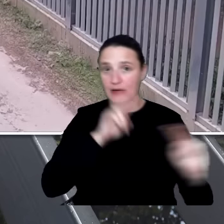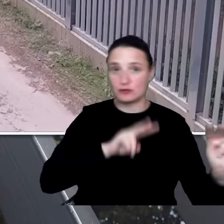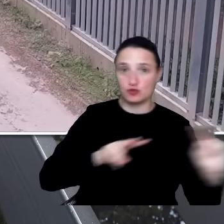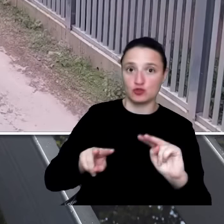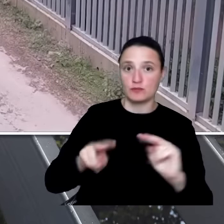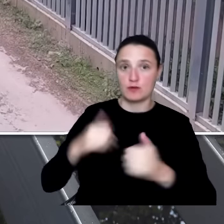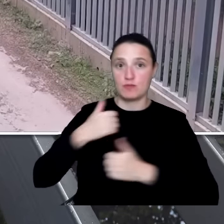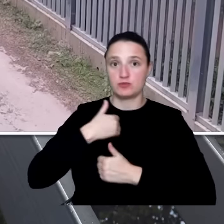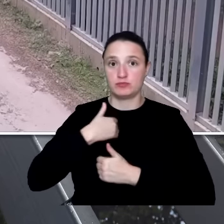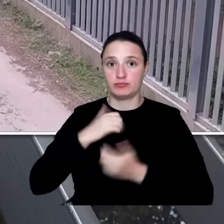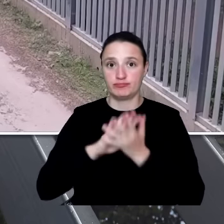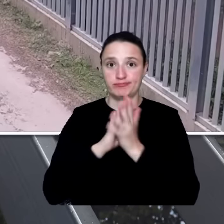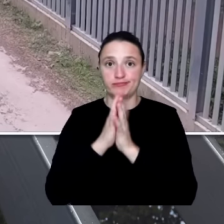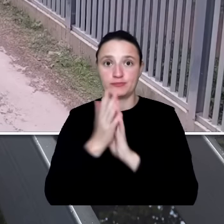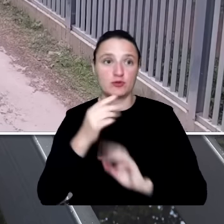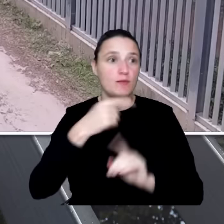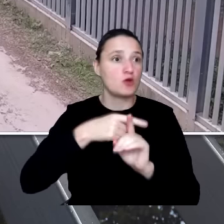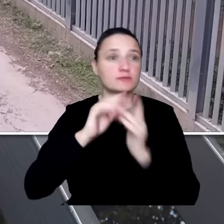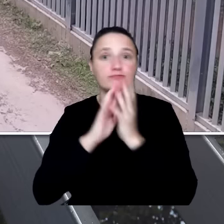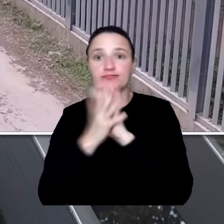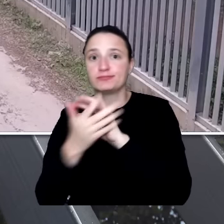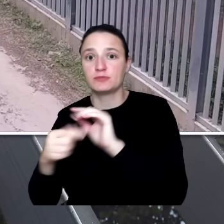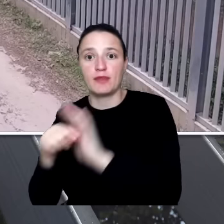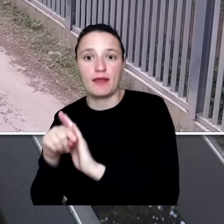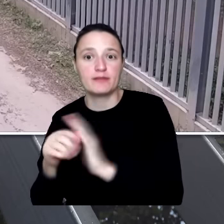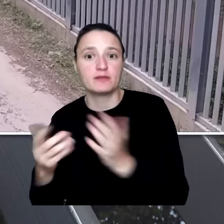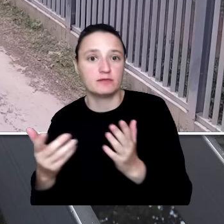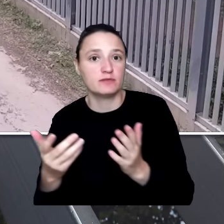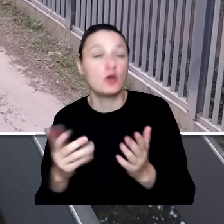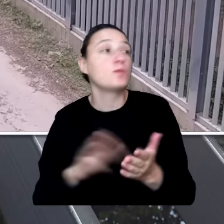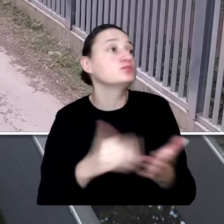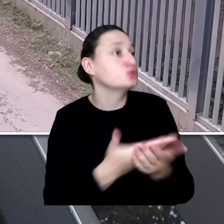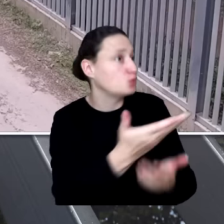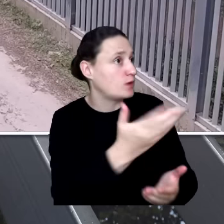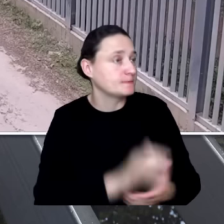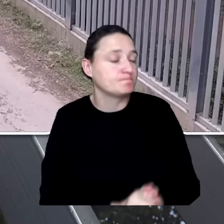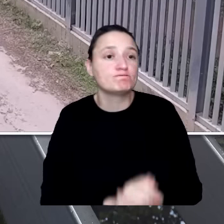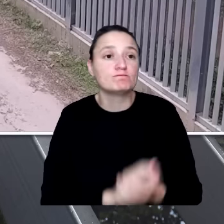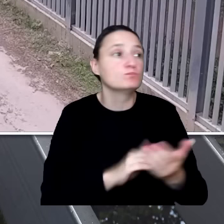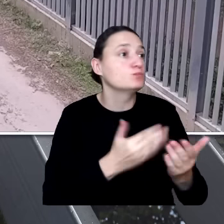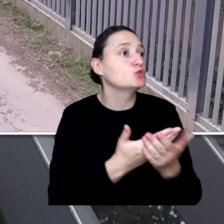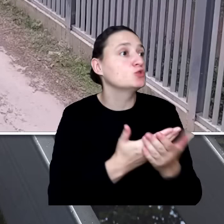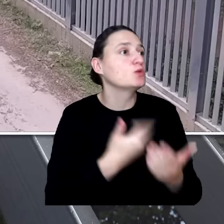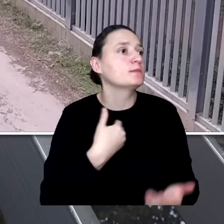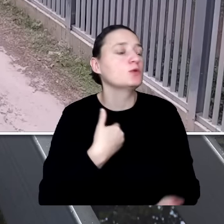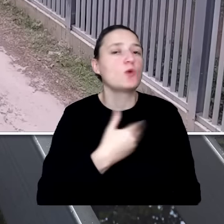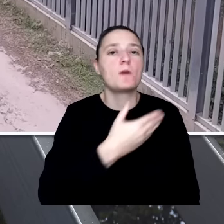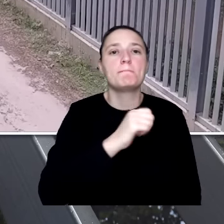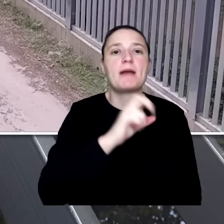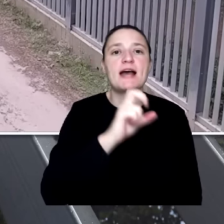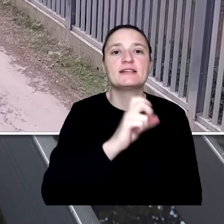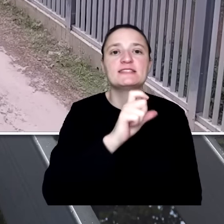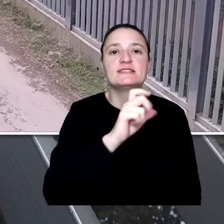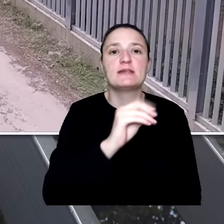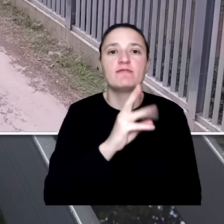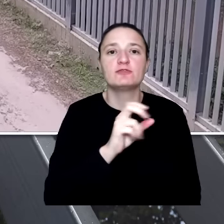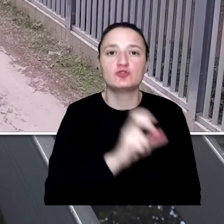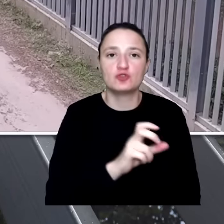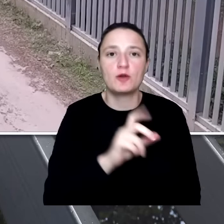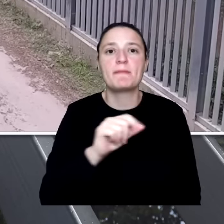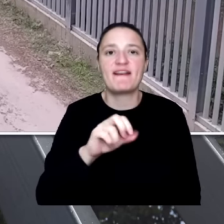pozytywnego na... Ale podam przykład. Podam przykład, gdy Paweł Machcewicz tworzył Muzeum II